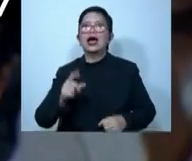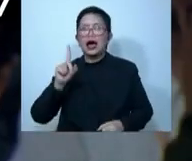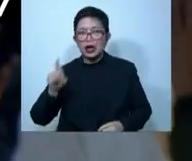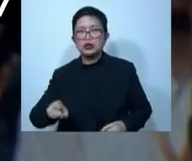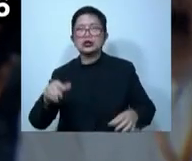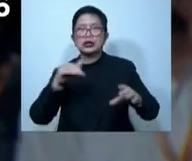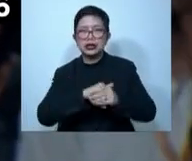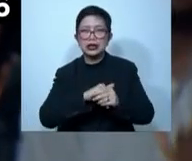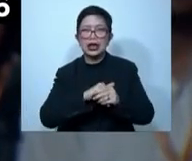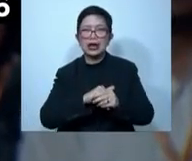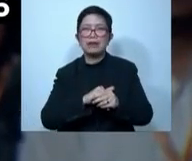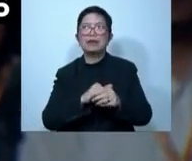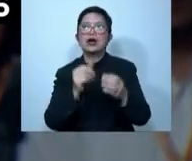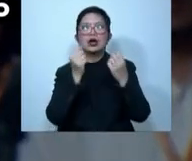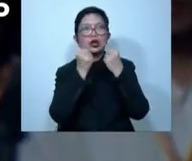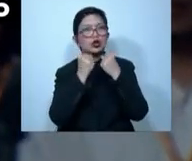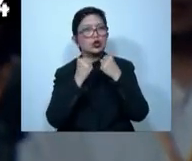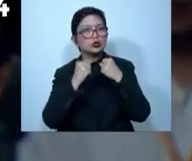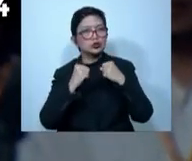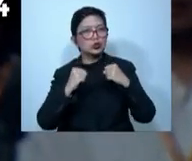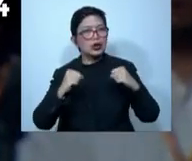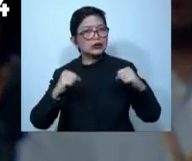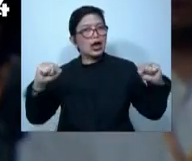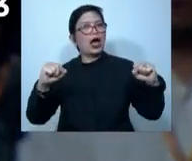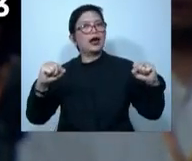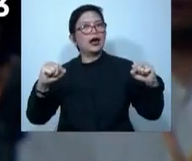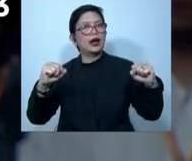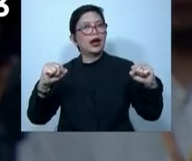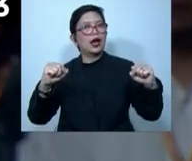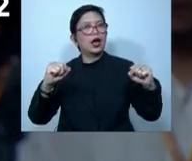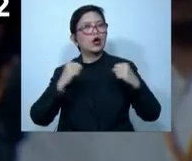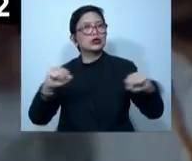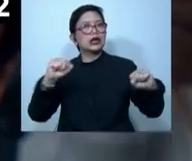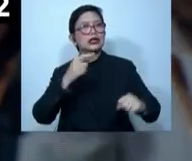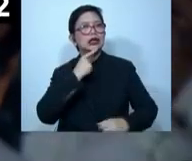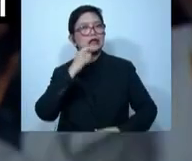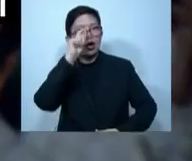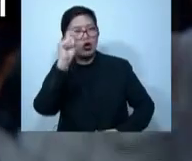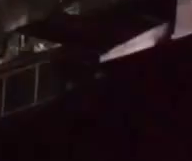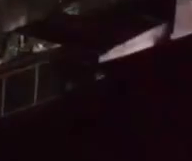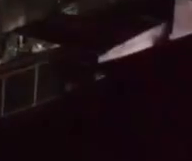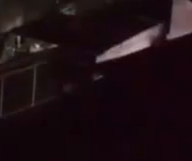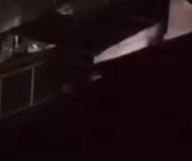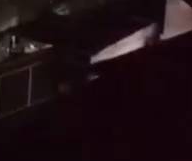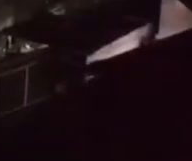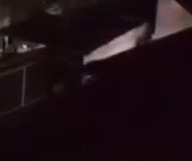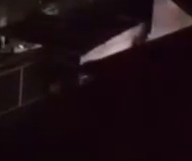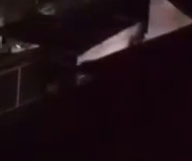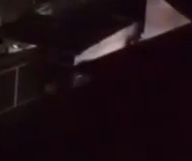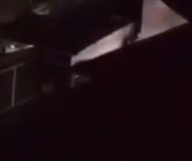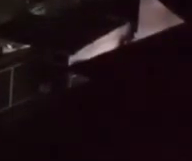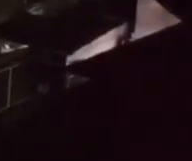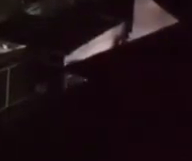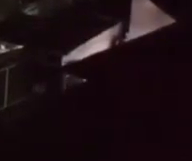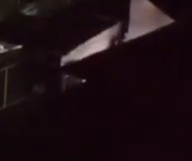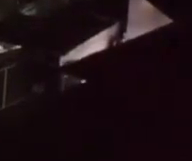sebagai sebuah kemajuan diskursus ide dan gagasan yang mulai mengemuka di dalam debat capres kali